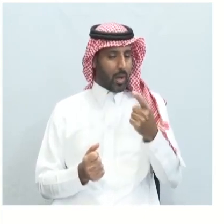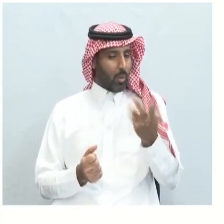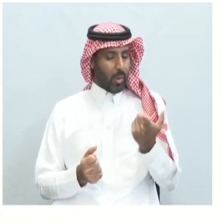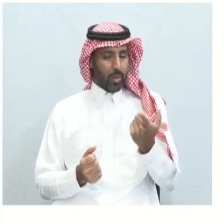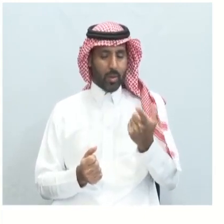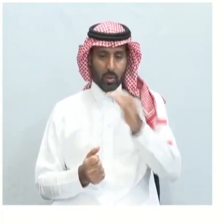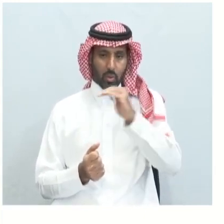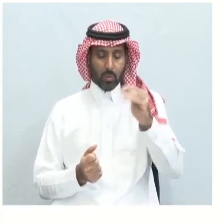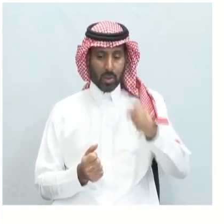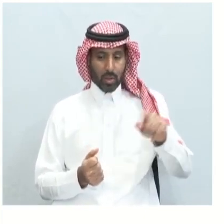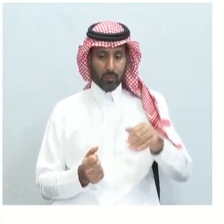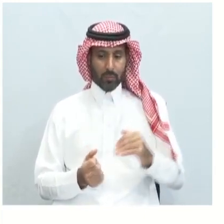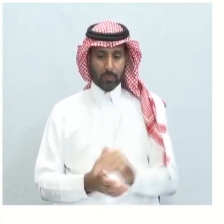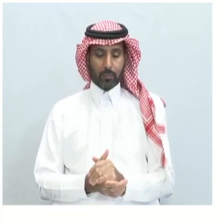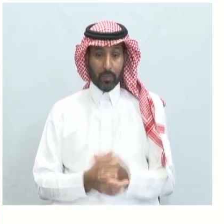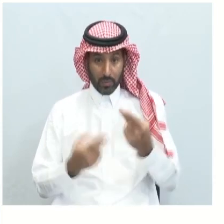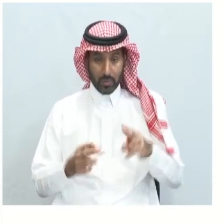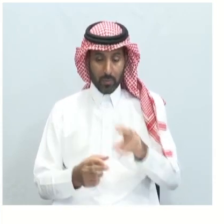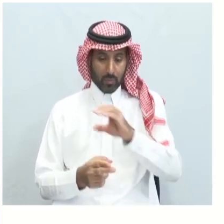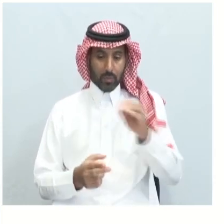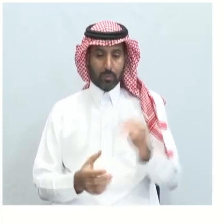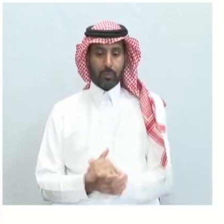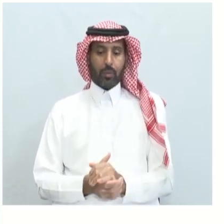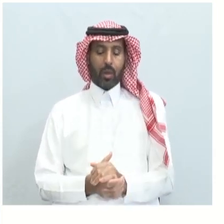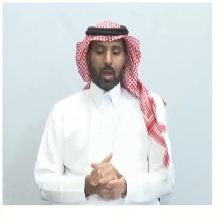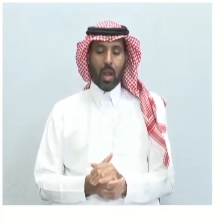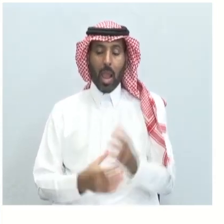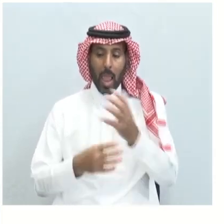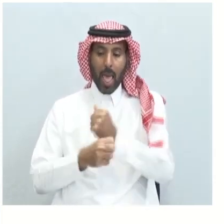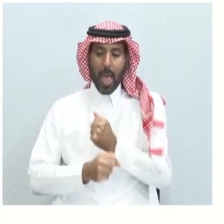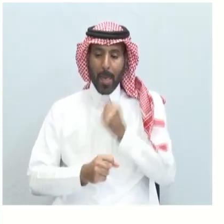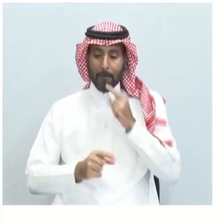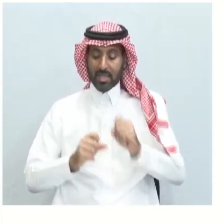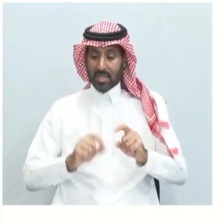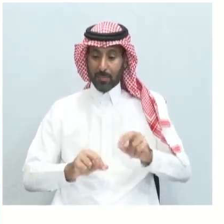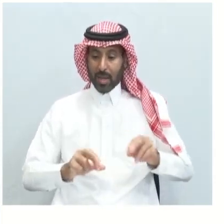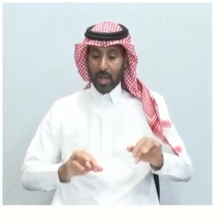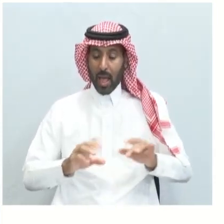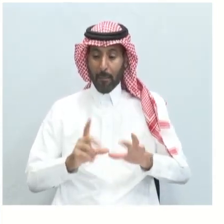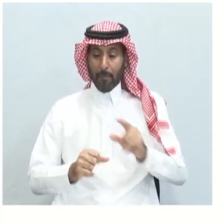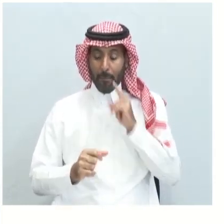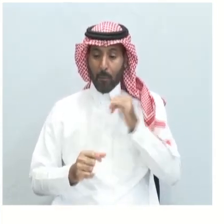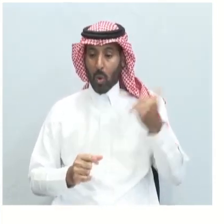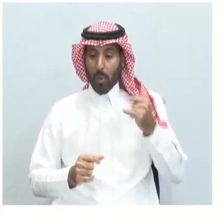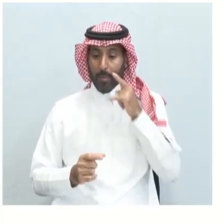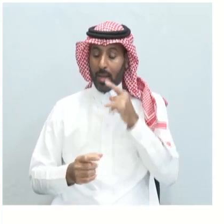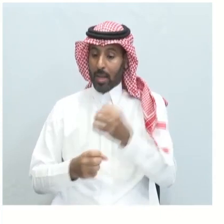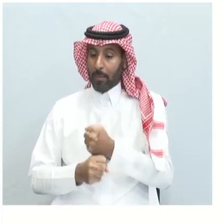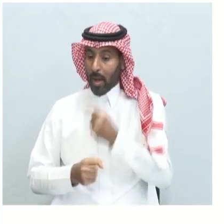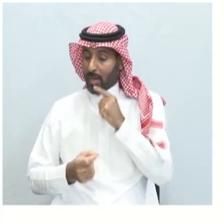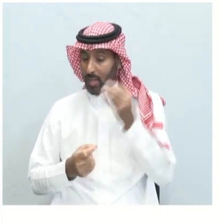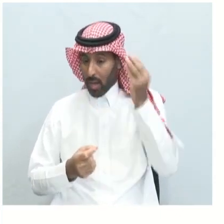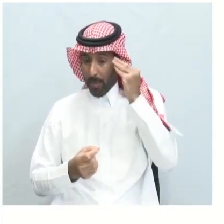الخاطئه فيما يلي نبدا بالعباره الاولى الامن السبراني مهم لحمايه